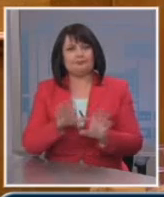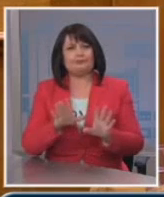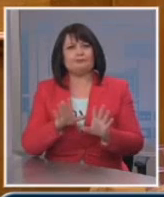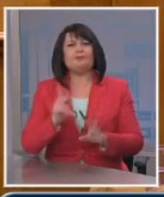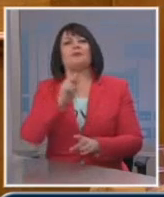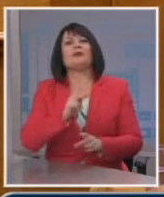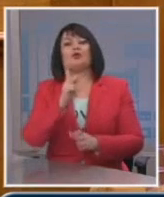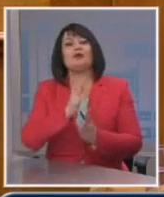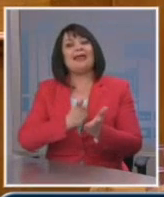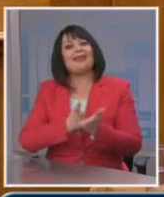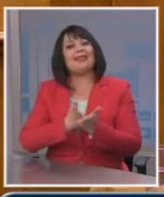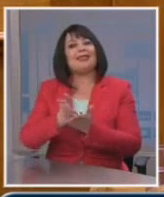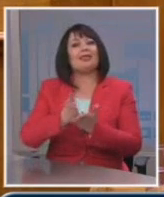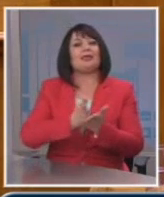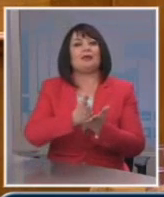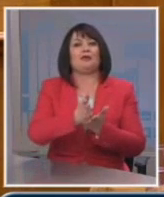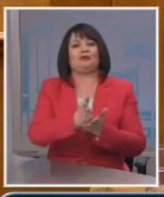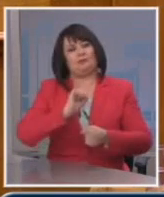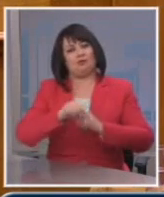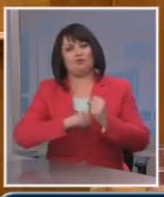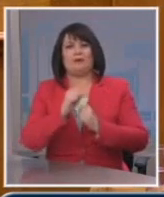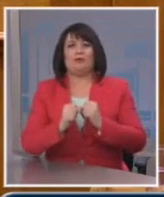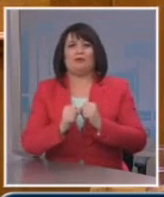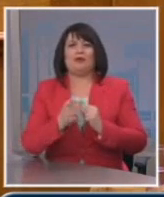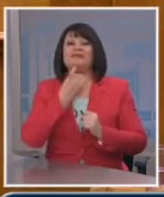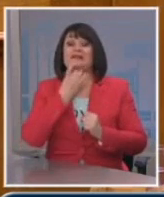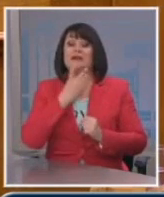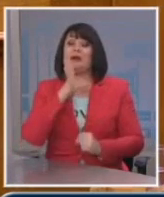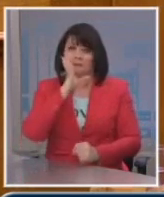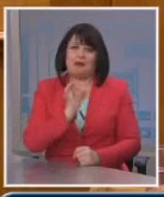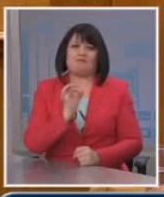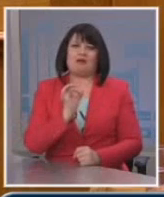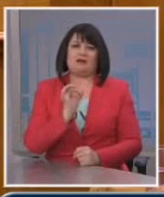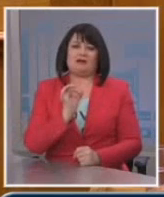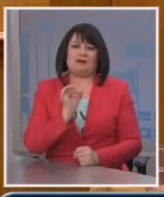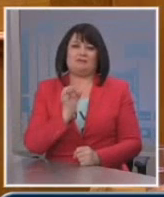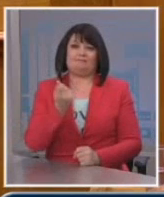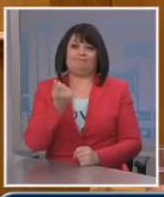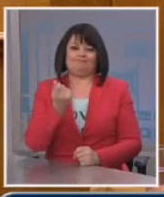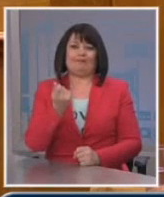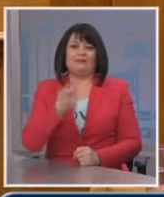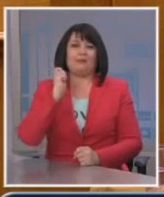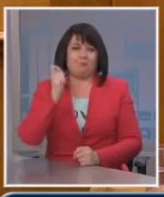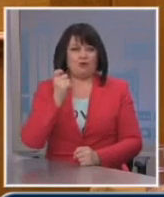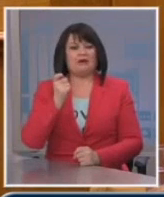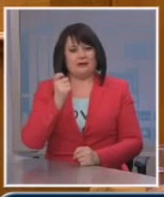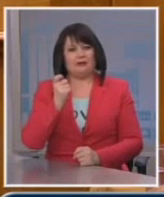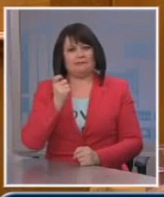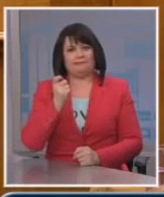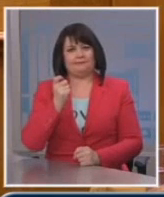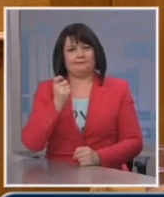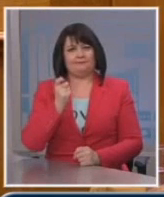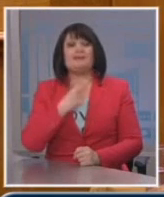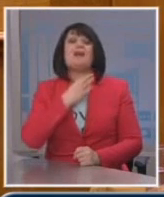κοινωνικής δικαιοσύνης μέσα σε ένα πλαίσιο σκληρής, πράγματι, δημοσιονομικής πολιτικής, την οποία